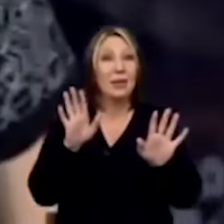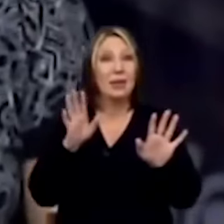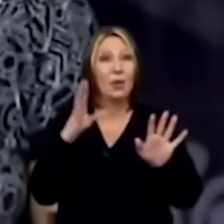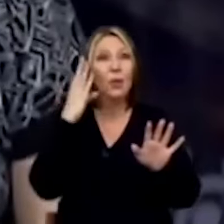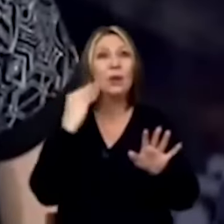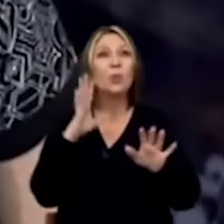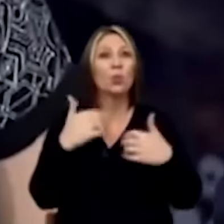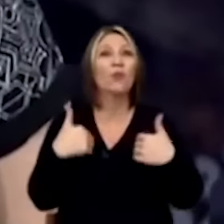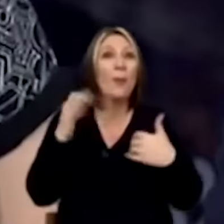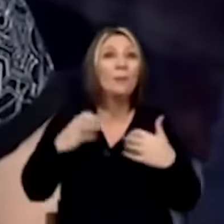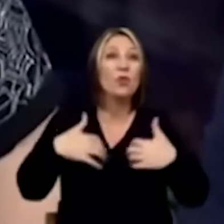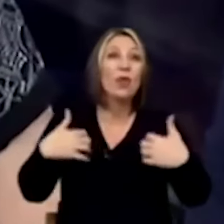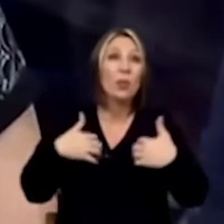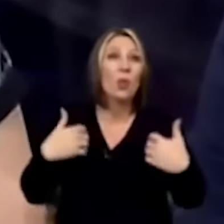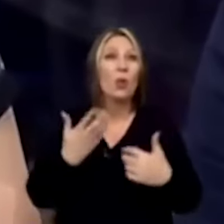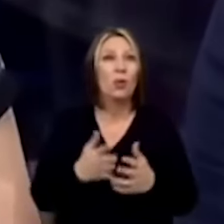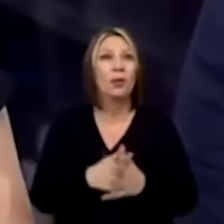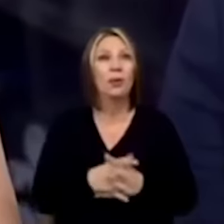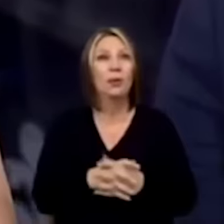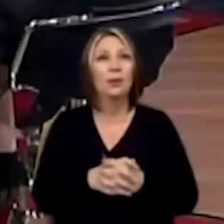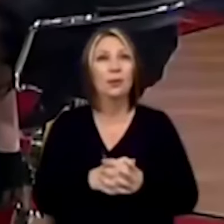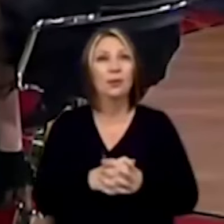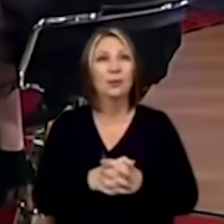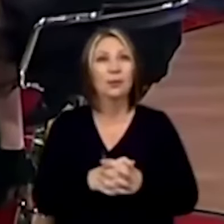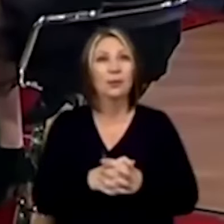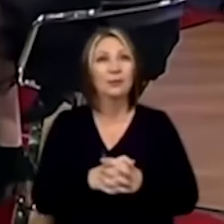Güvenmemeyi. Hep güveniyor